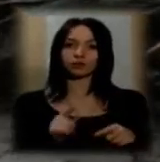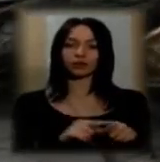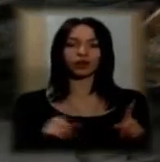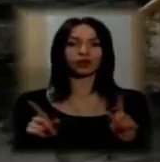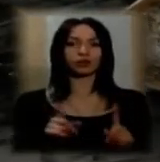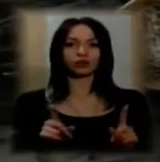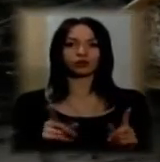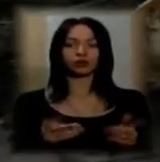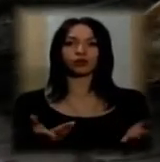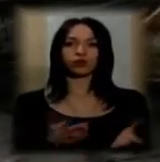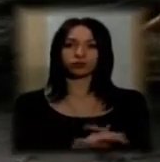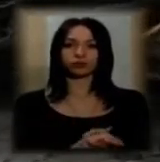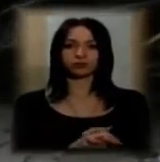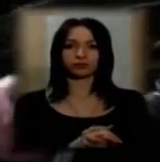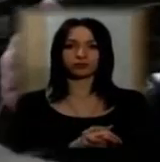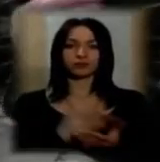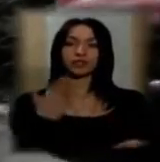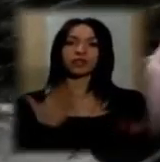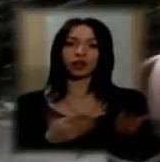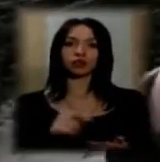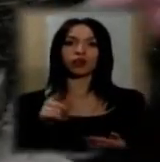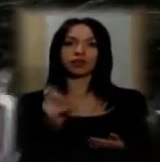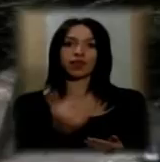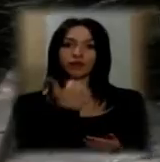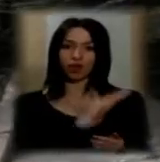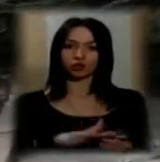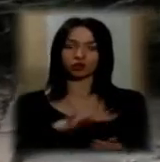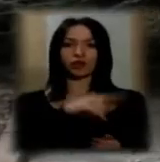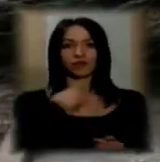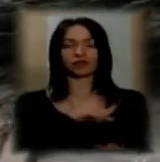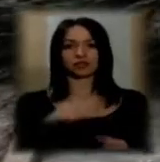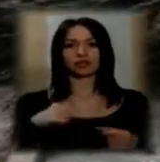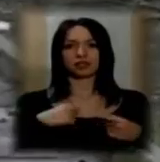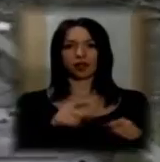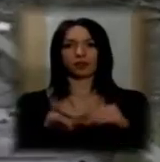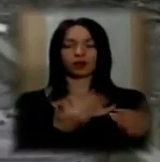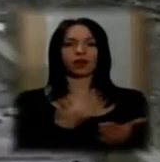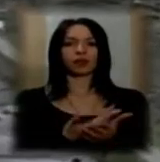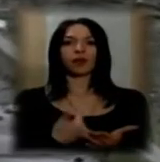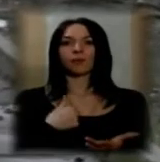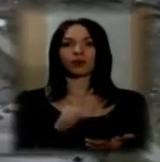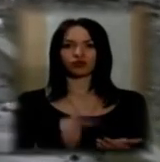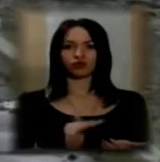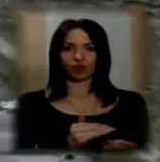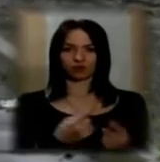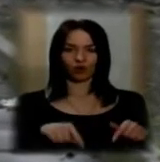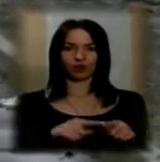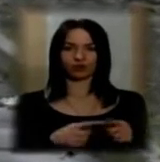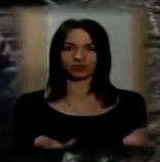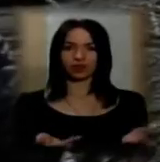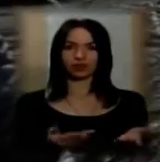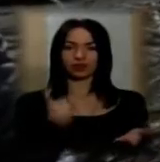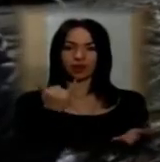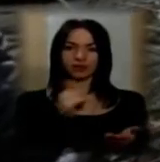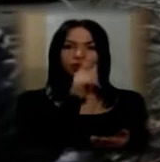Питання вирішили так. Якщо вона на вашій території, то ви самі її пиляйте, ніби ми приватна організація. Зараз відгукнулася людина, це